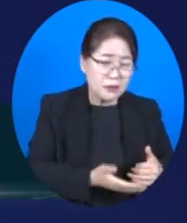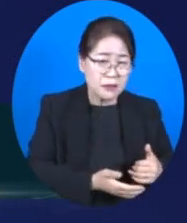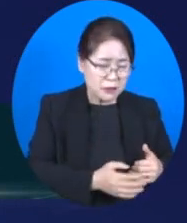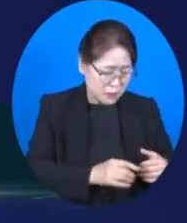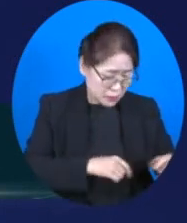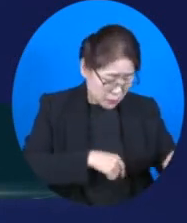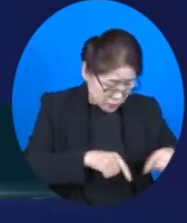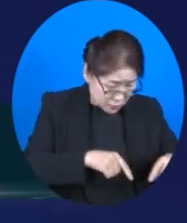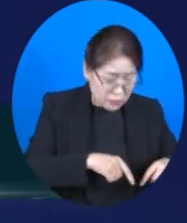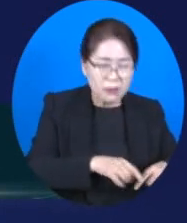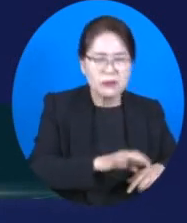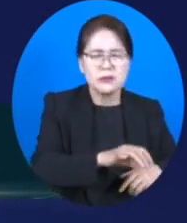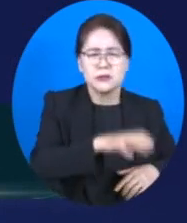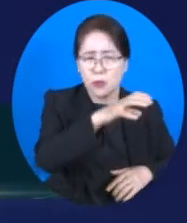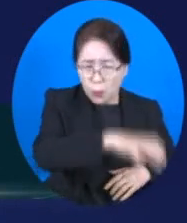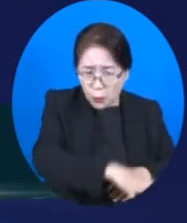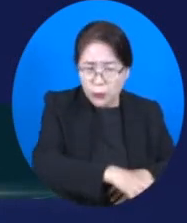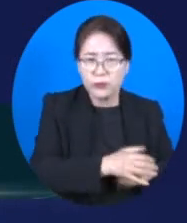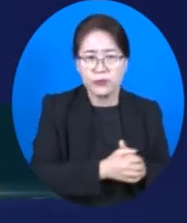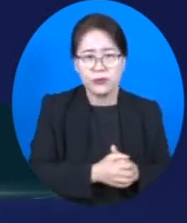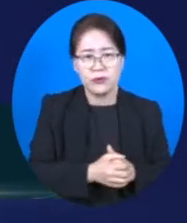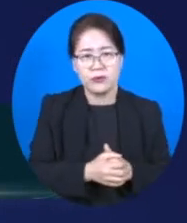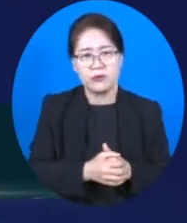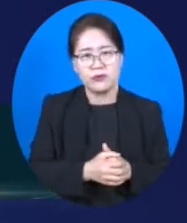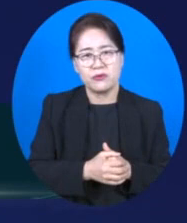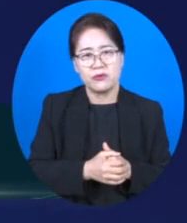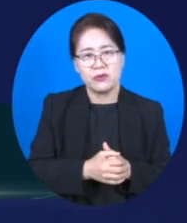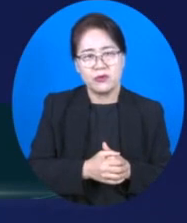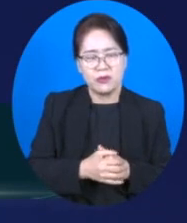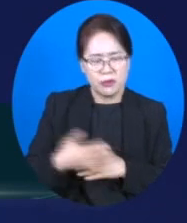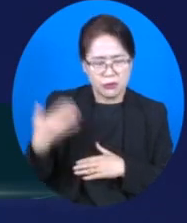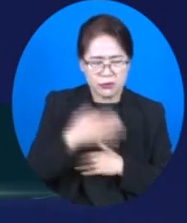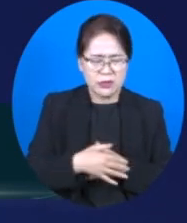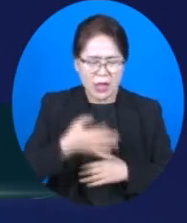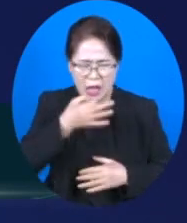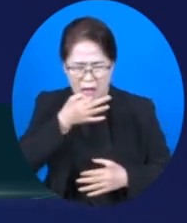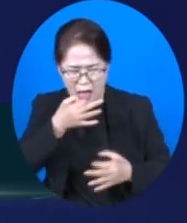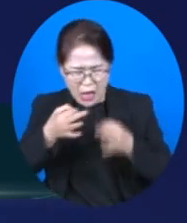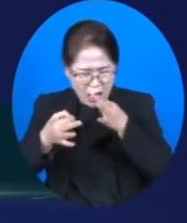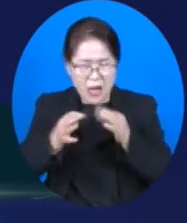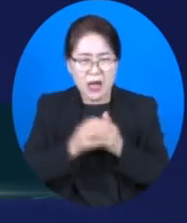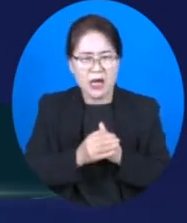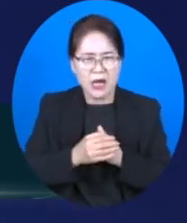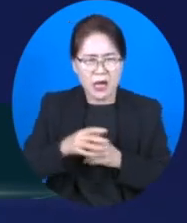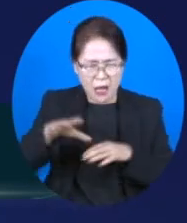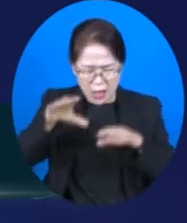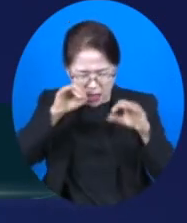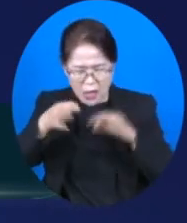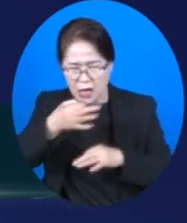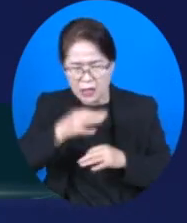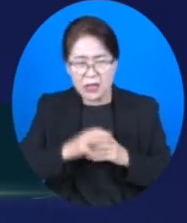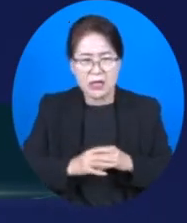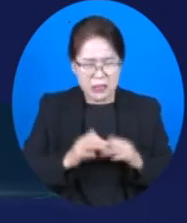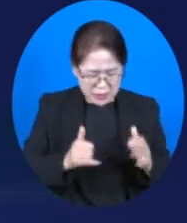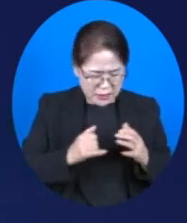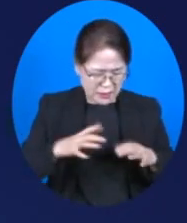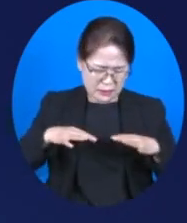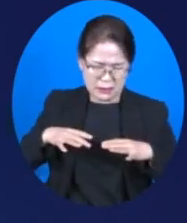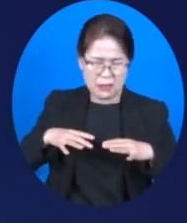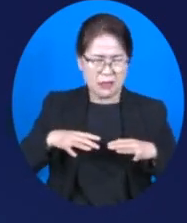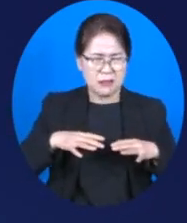그렇기 때문에 이 세상은요, 육신의 정욕과 안목의 정욕과 이생의 자랑이 넘쳐나는